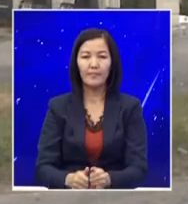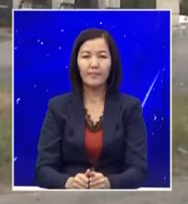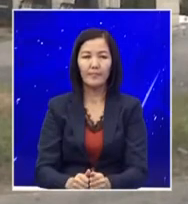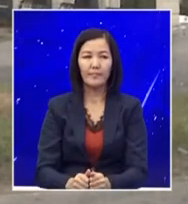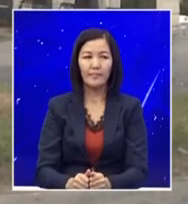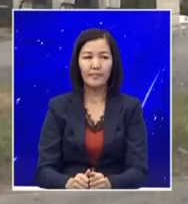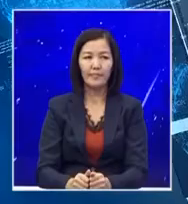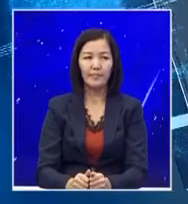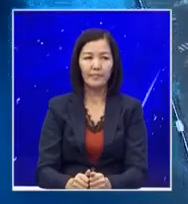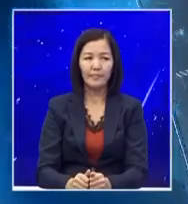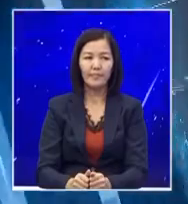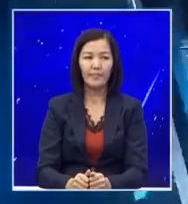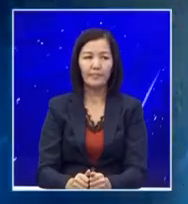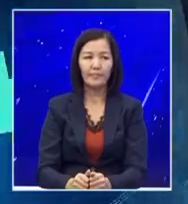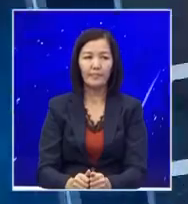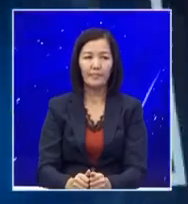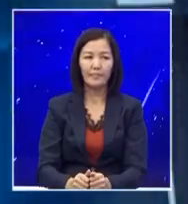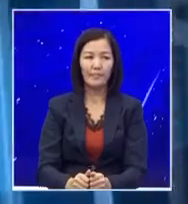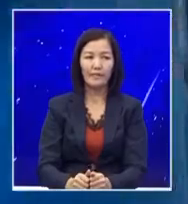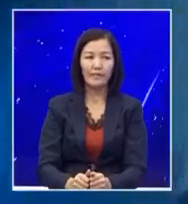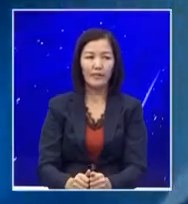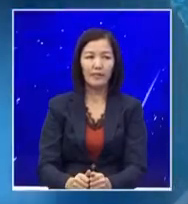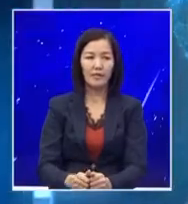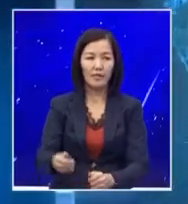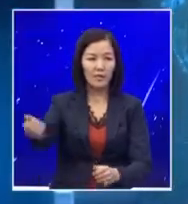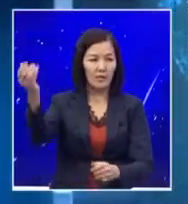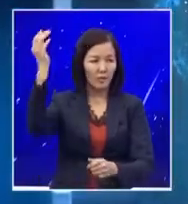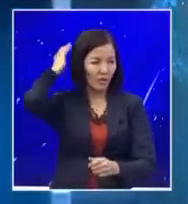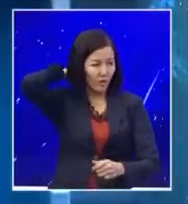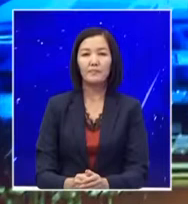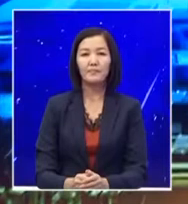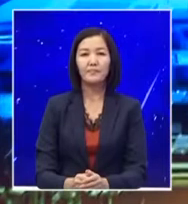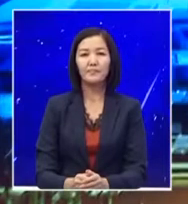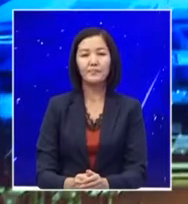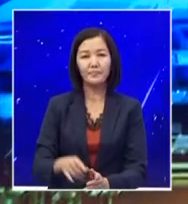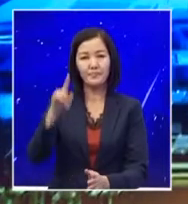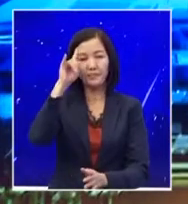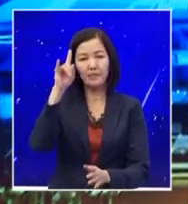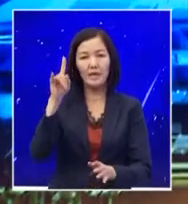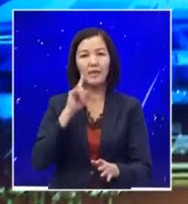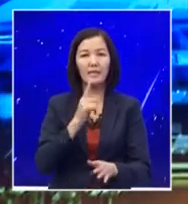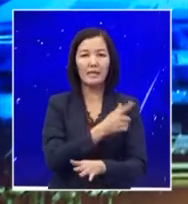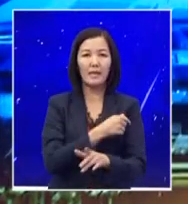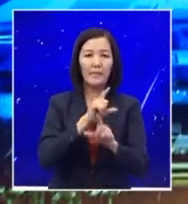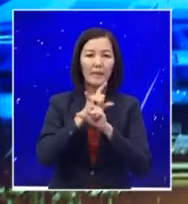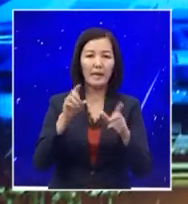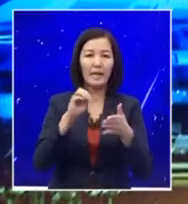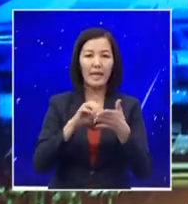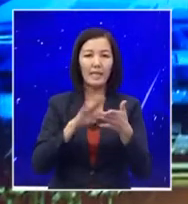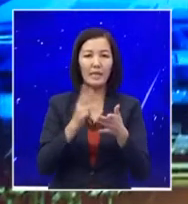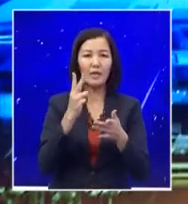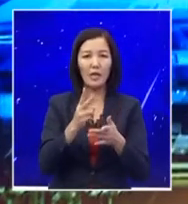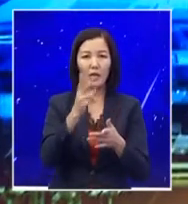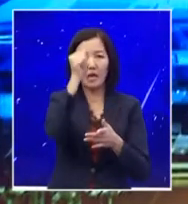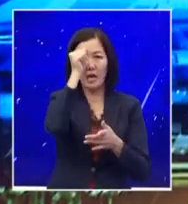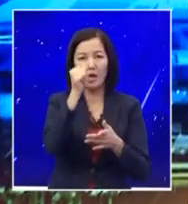Фердаусы жәннатқа. Гүлжанат Мақұлжанова, Мәди Байбосынов, Жетісу телеарнасы. Қазақстандықтарға емханаға тіркелуге 2 ай